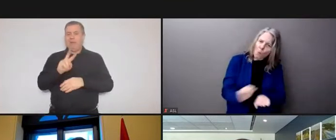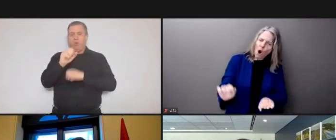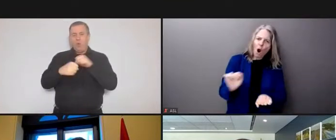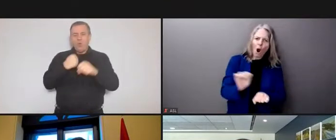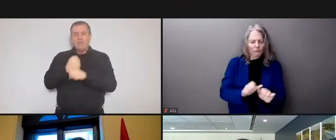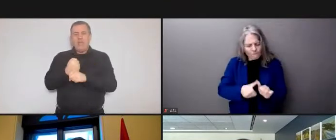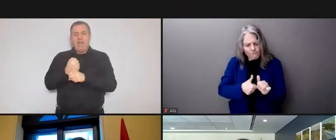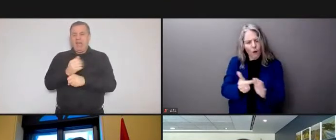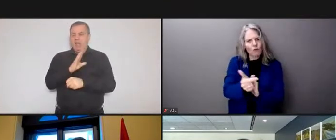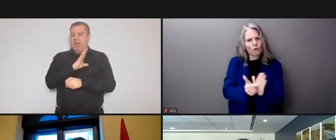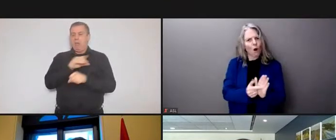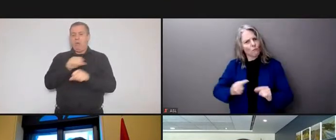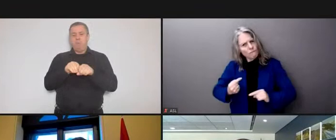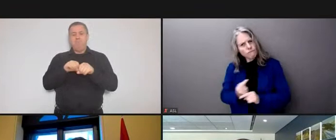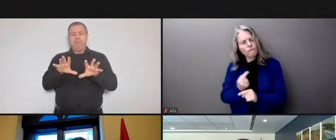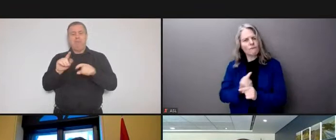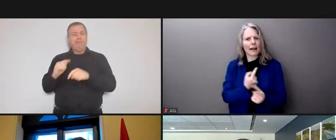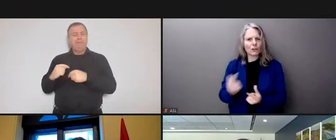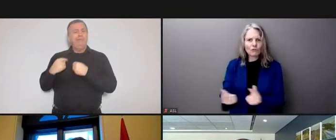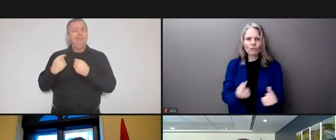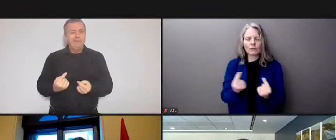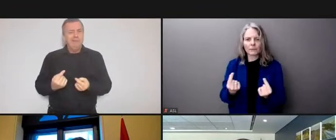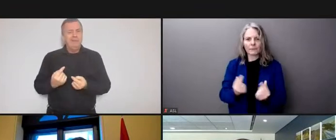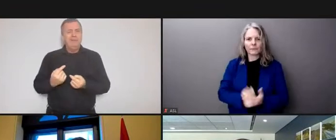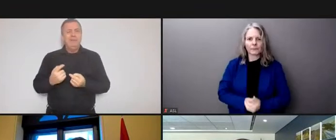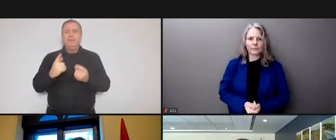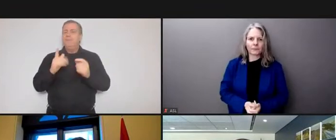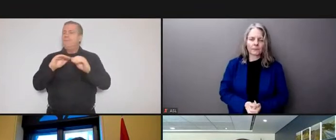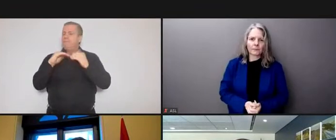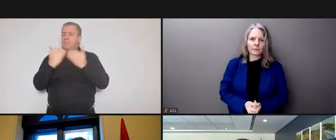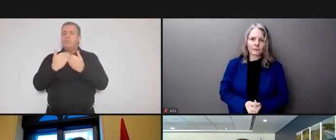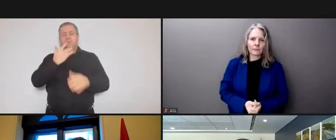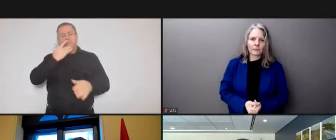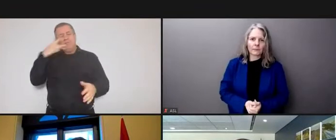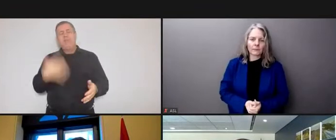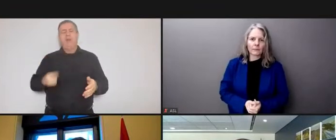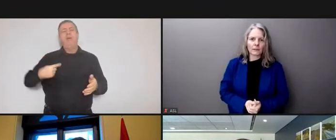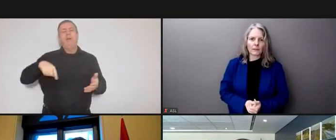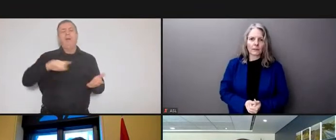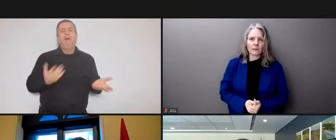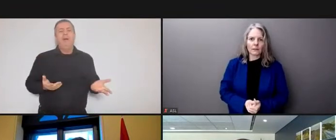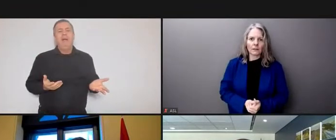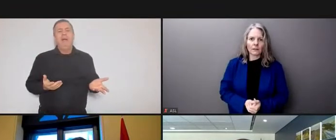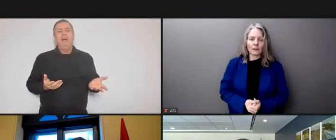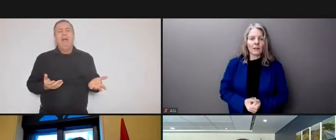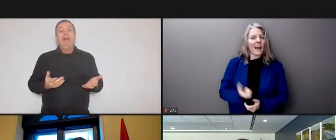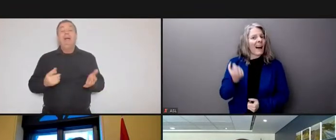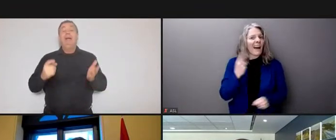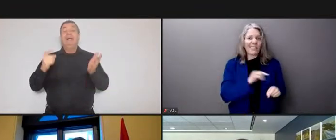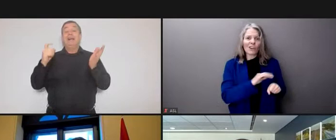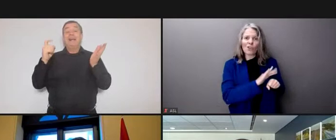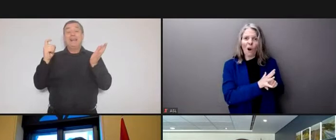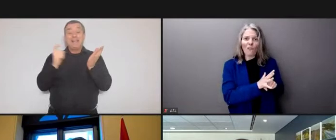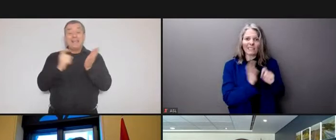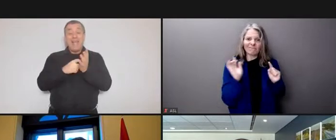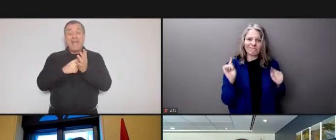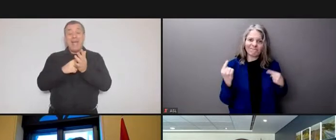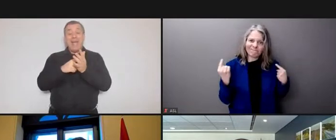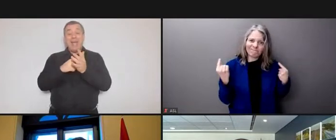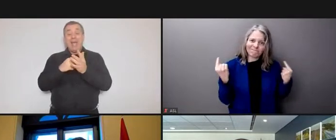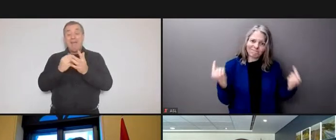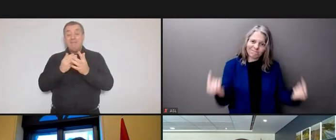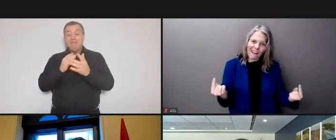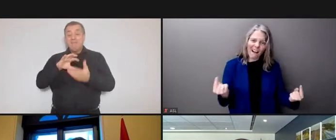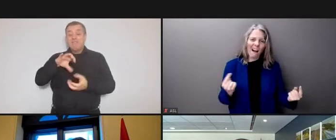avec la pandémie et nous sommes tous tannée lorsque nous aurons passé à travers cette